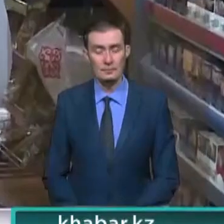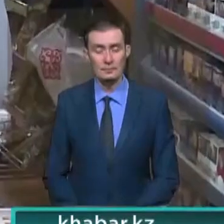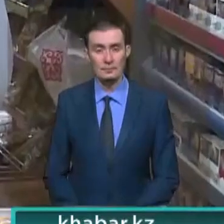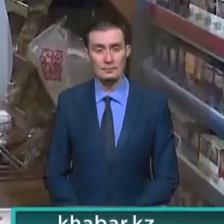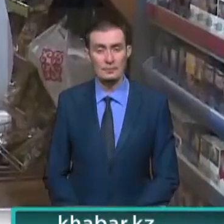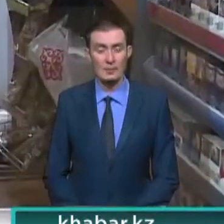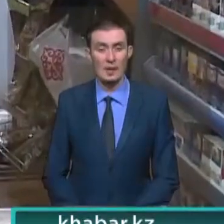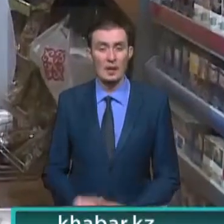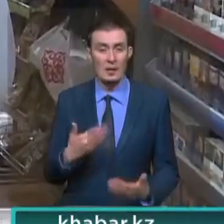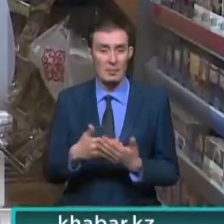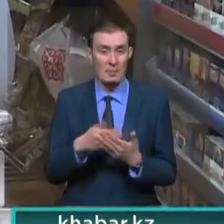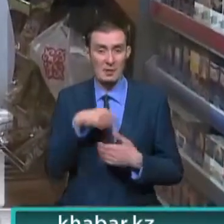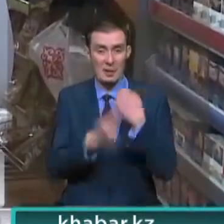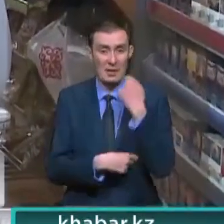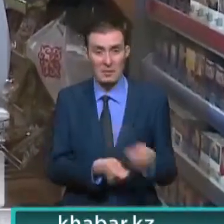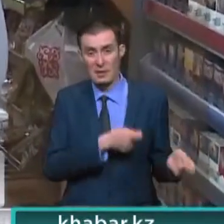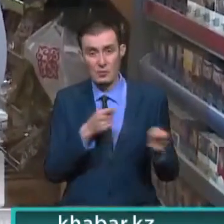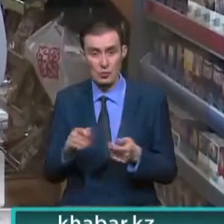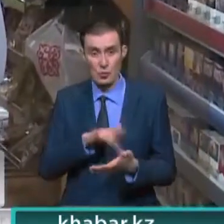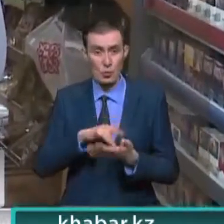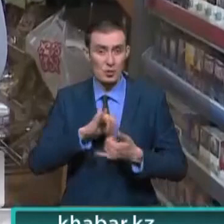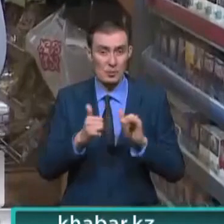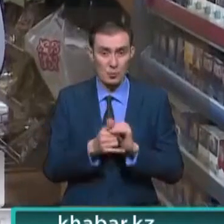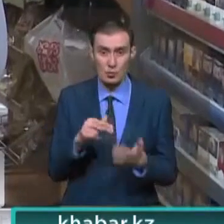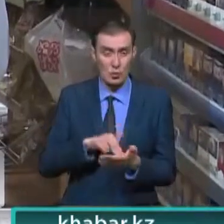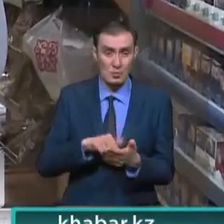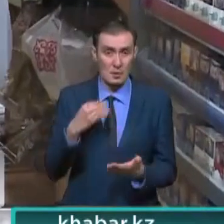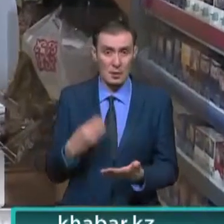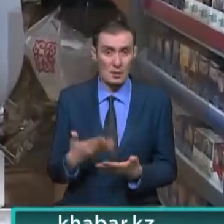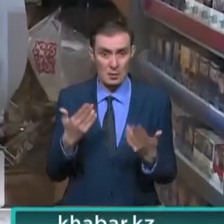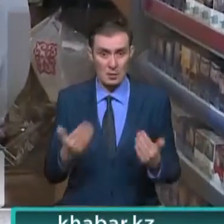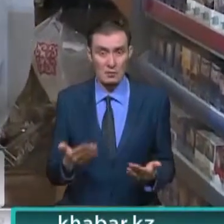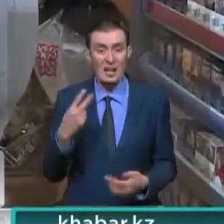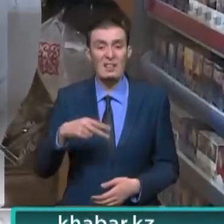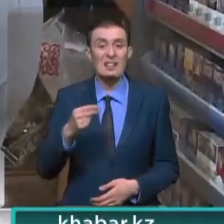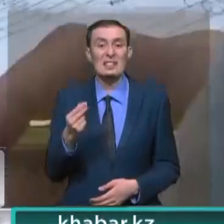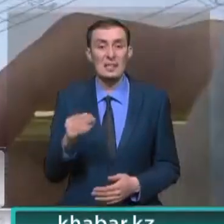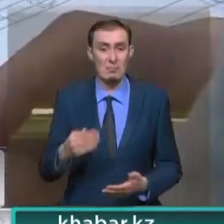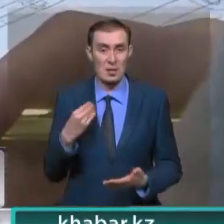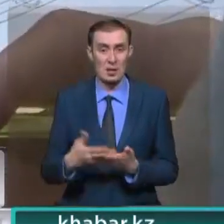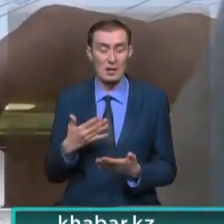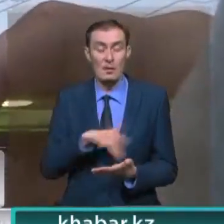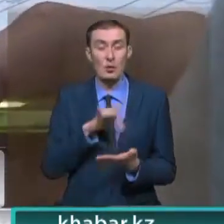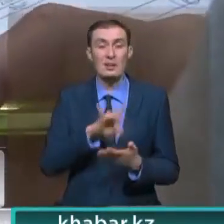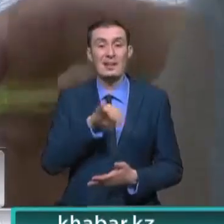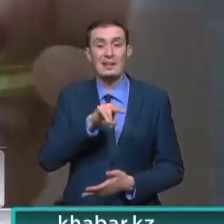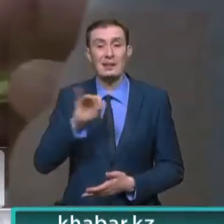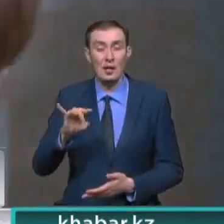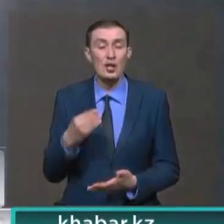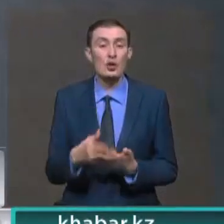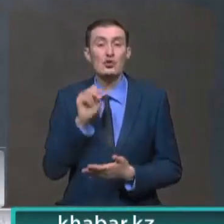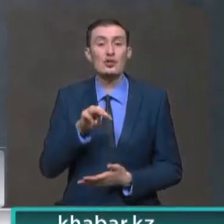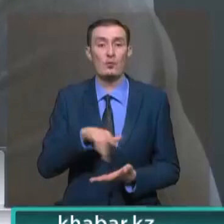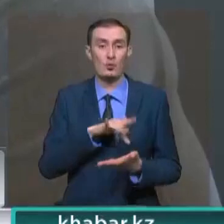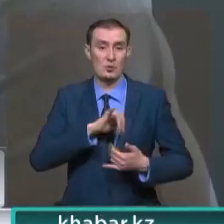Товар пришел, да, с Усть-Каменогорска, что-то... Цены, да, большие. На 20 тенге подорожали. В Рейдере продукты дороже, чем